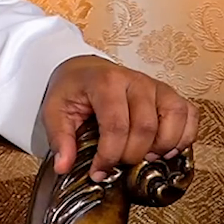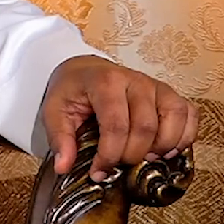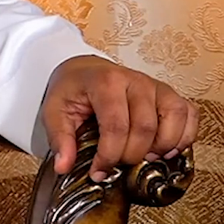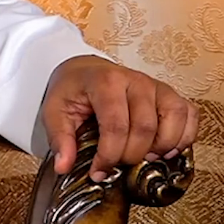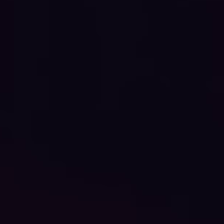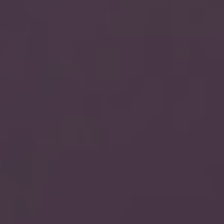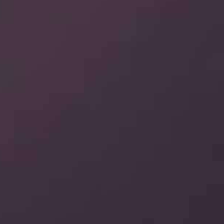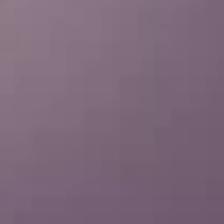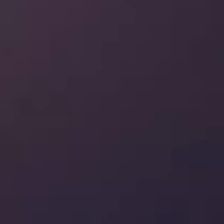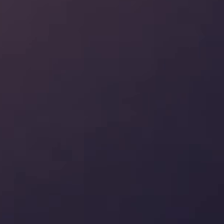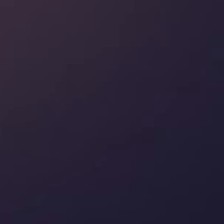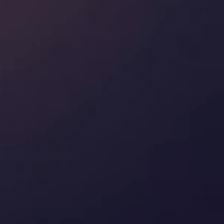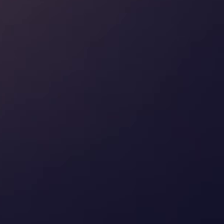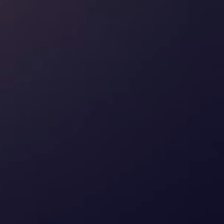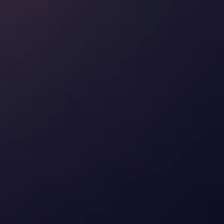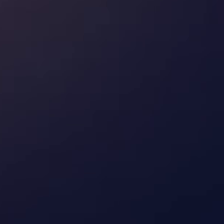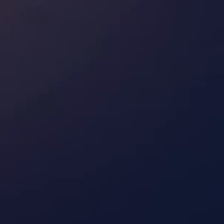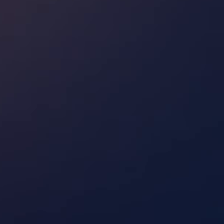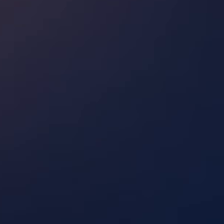dollar question.